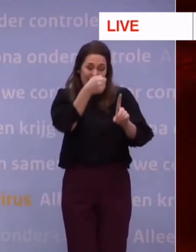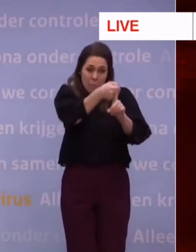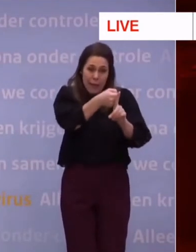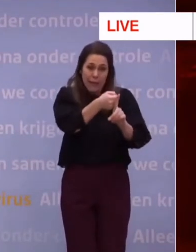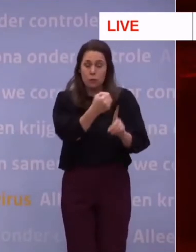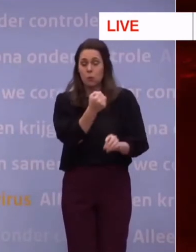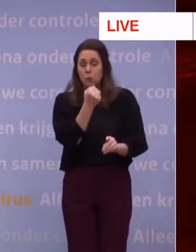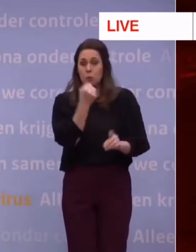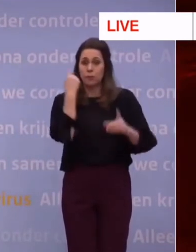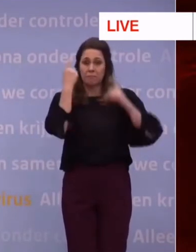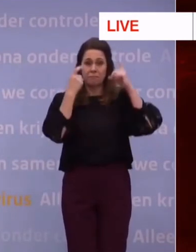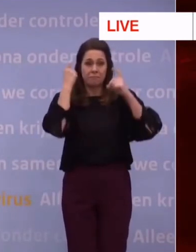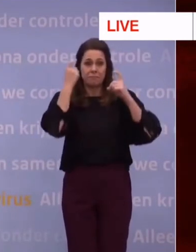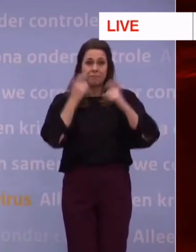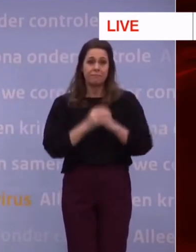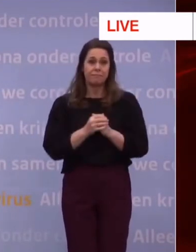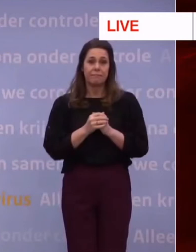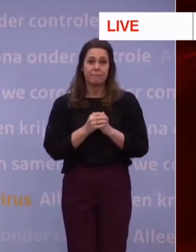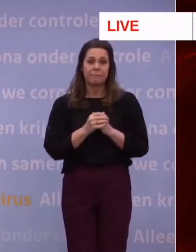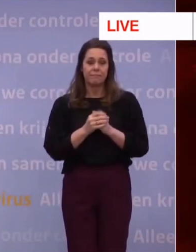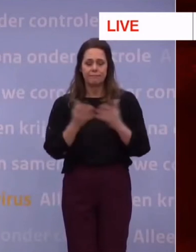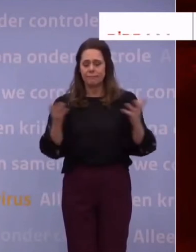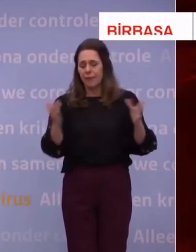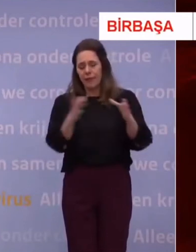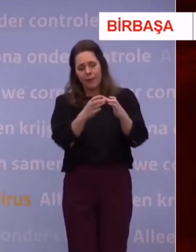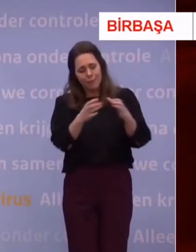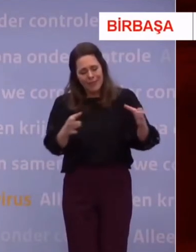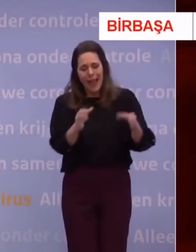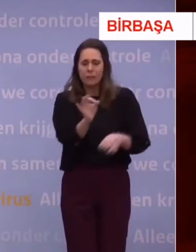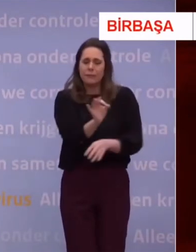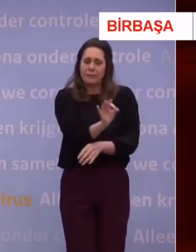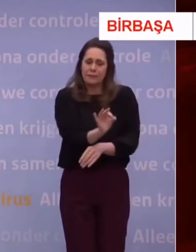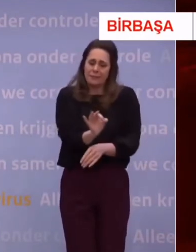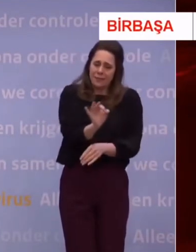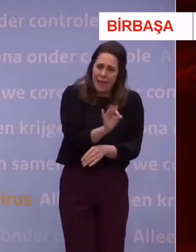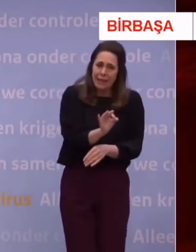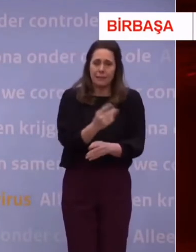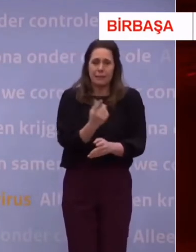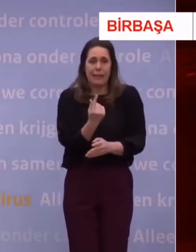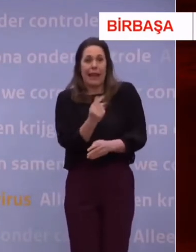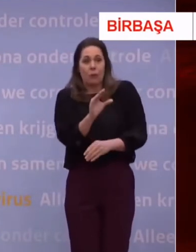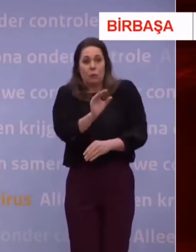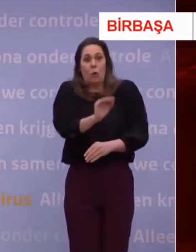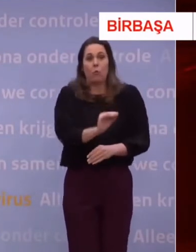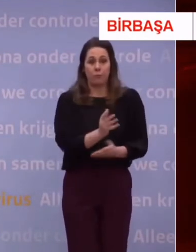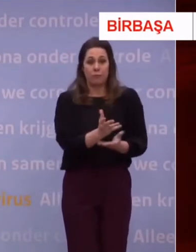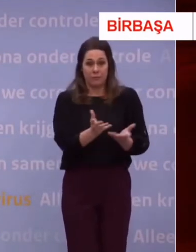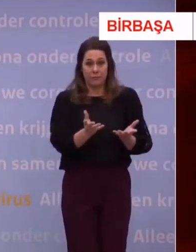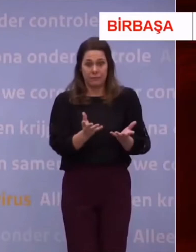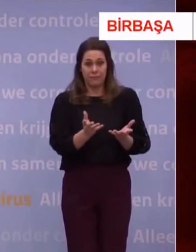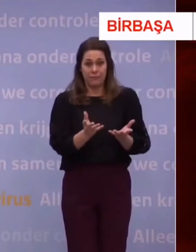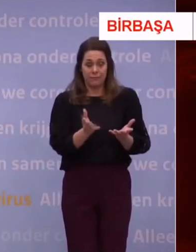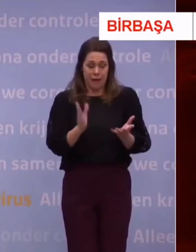açıqladı. O yeni yumşalmaların olmadığını bildirsə də kiçik istisnalar olacaq dedi. Bu istisnalar da